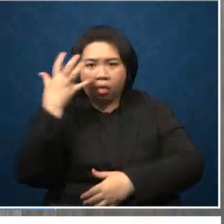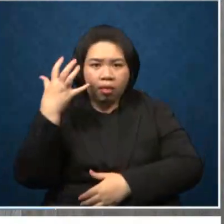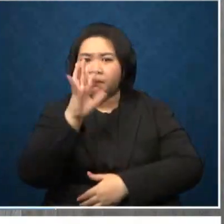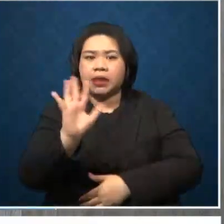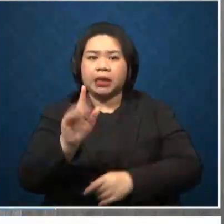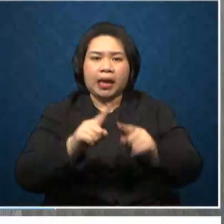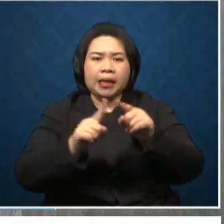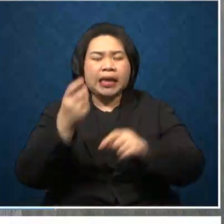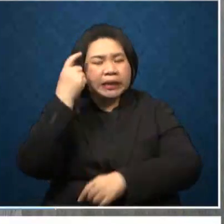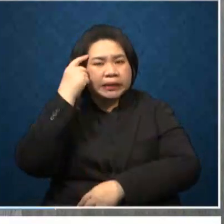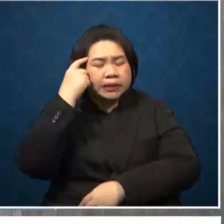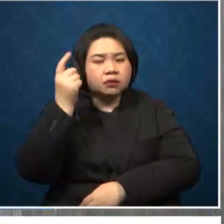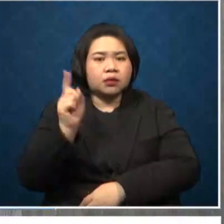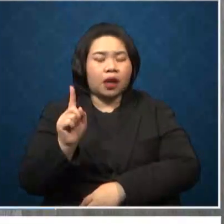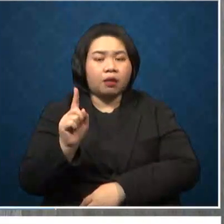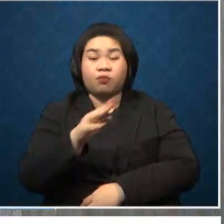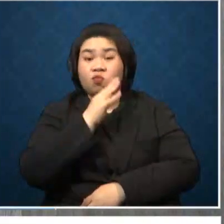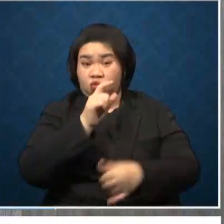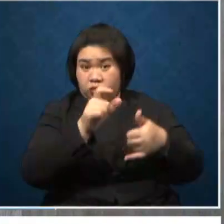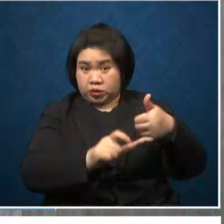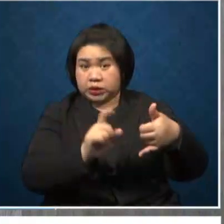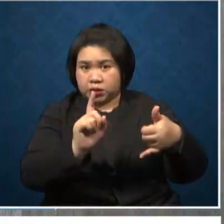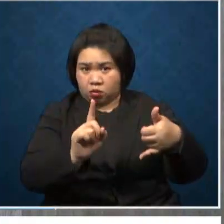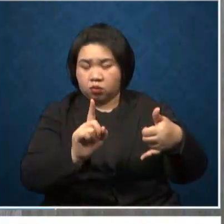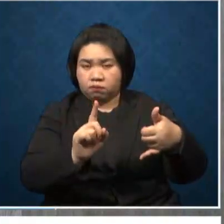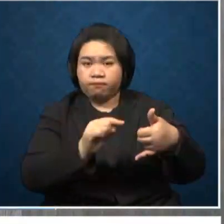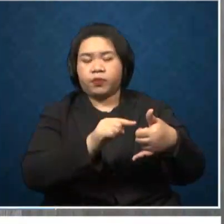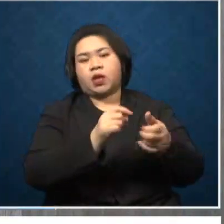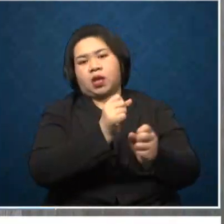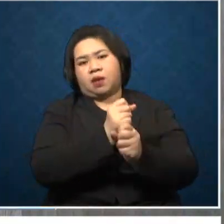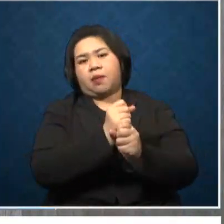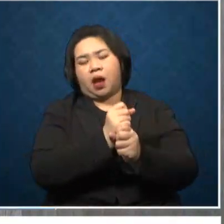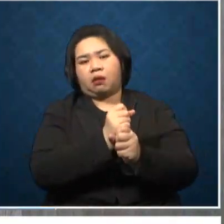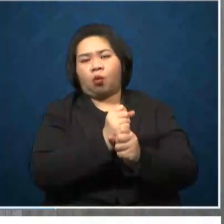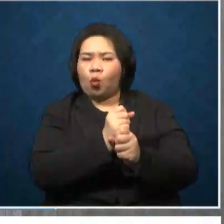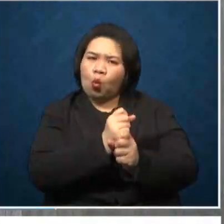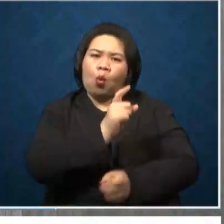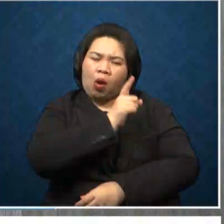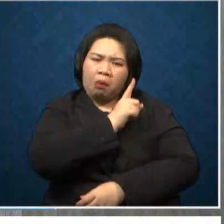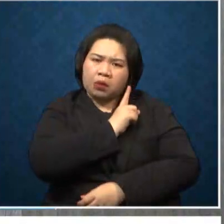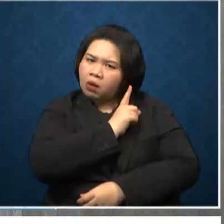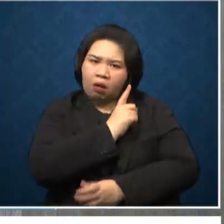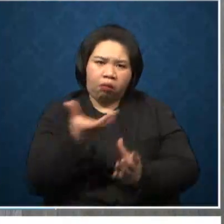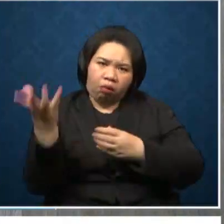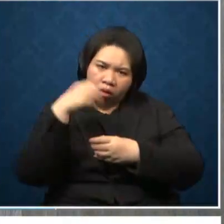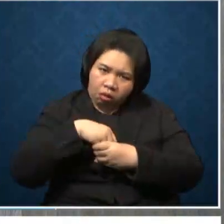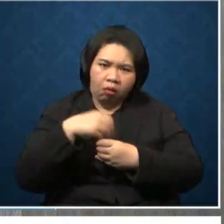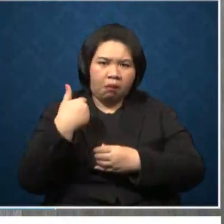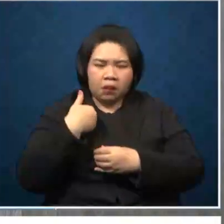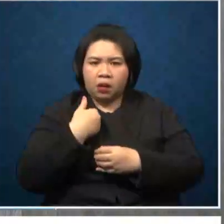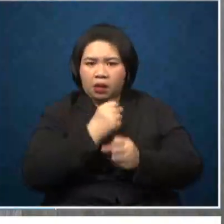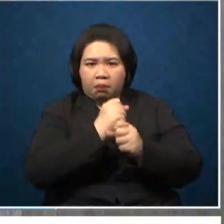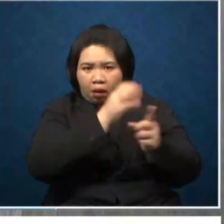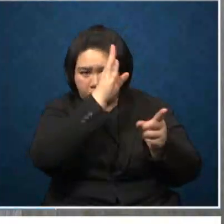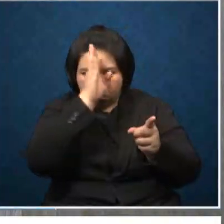ว่าท่านลองคิดดูว่าคนคนหนึ่งเนี่ยต้องไปปฏิบัติหน้าที่ในหลายเรื่องบางทีในเวลาเดียวกันมันเป็นไป